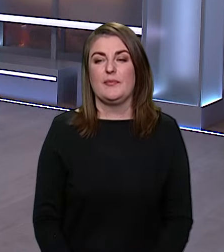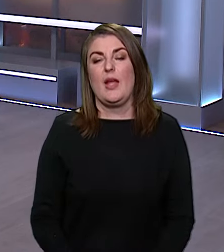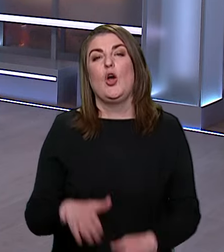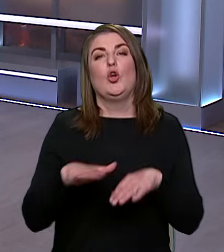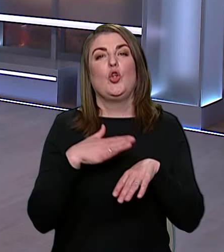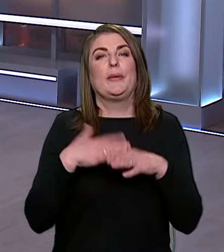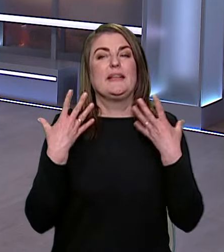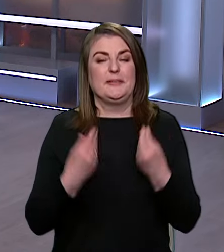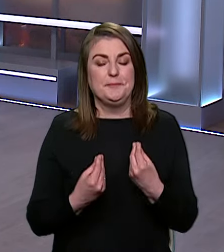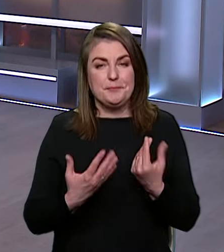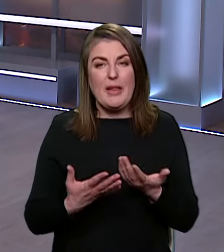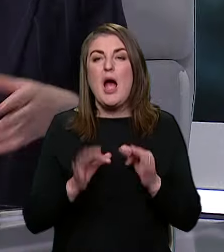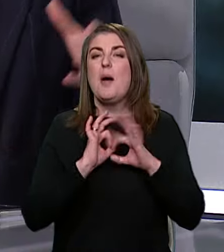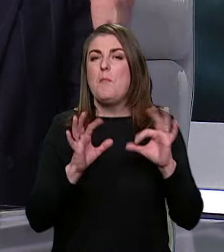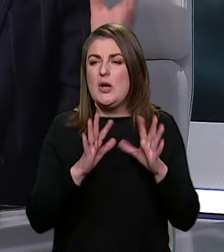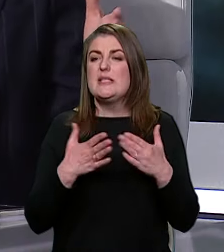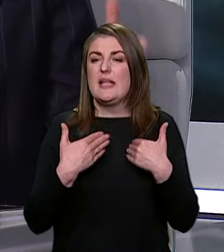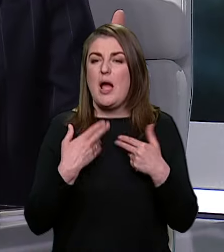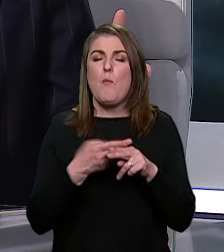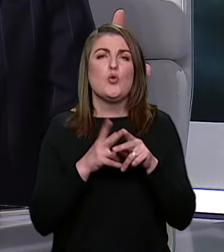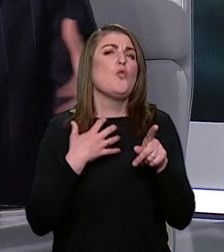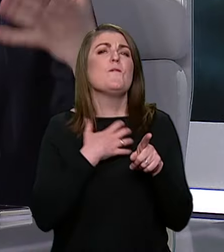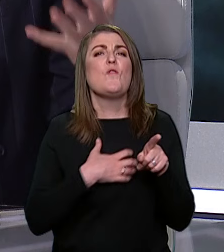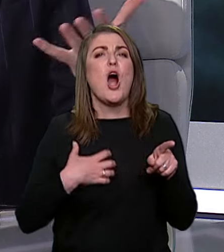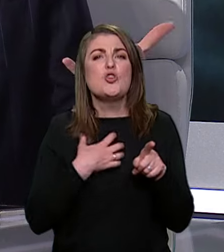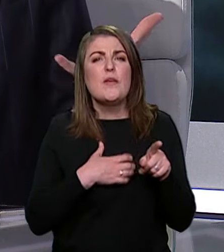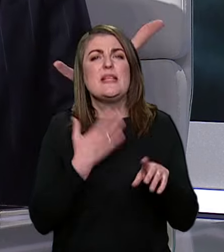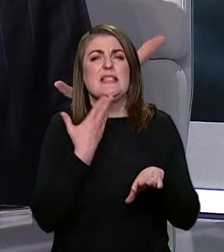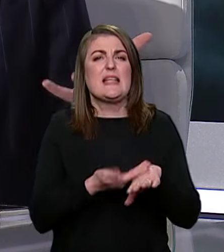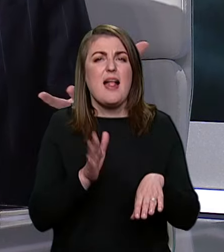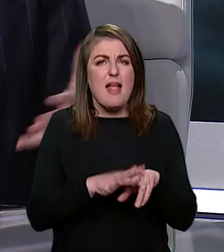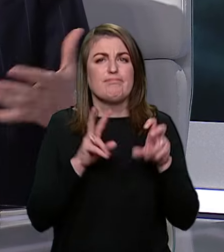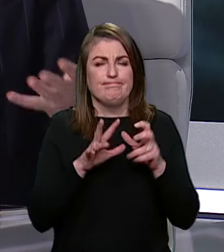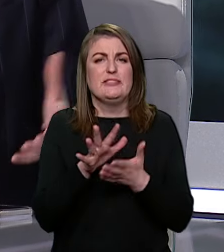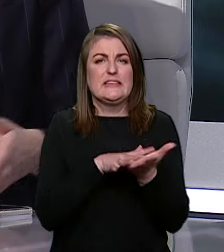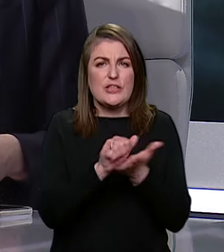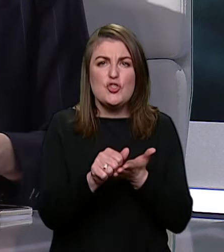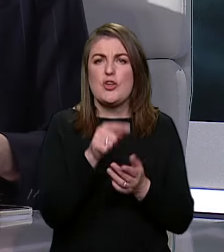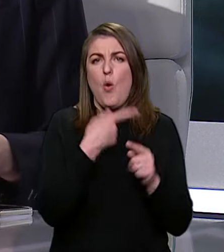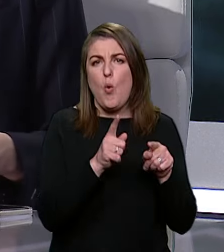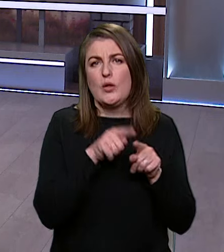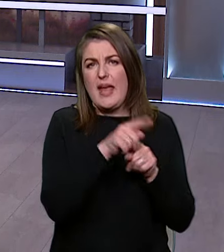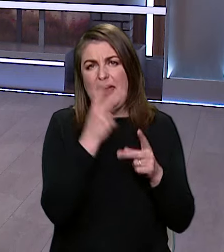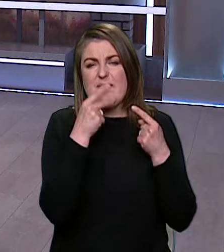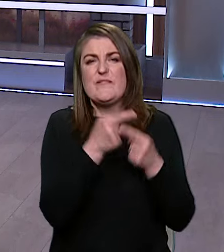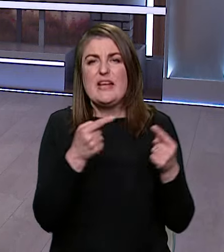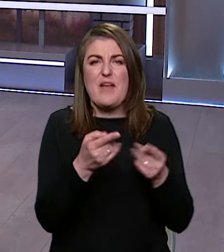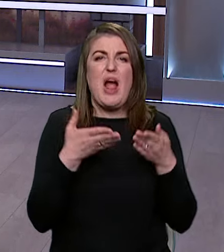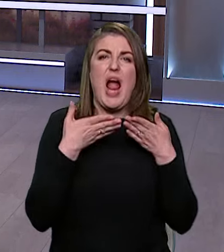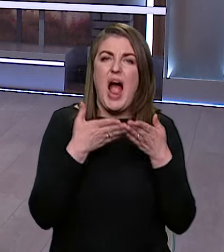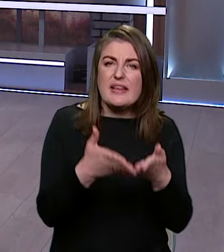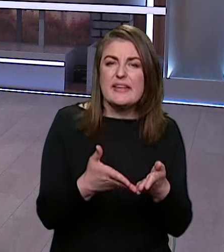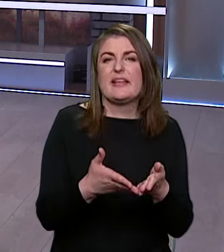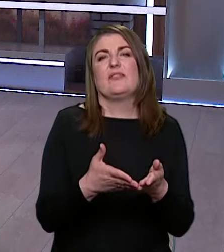Добрий день. Пане Андрію, поясніть нам оцю важливість і складність загалом знищення таких видів катерів та